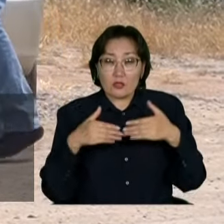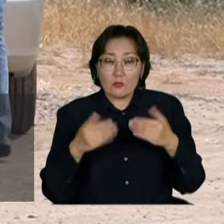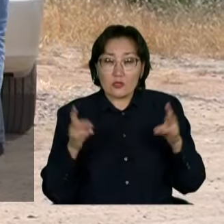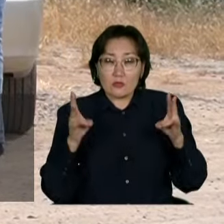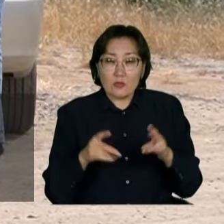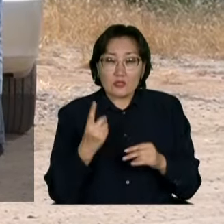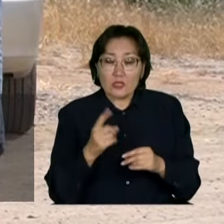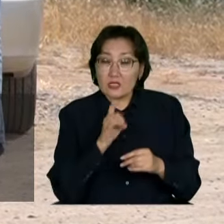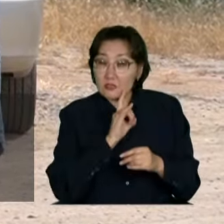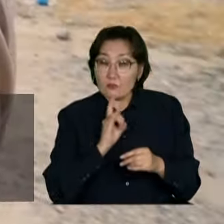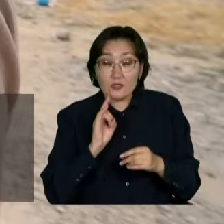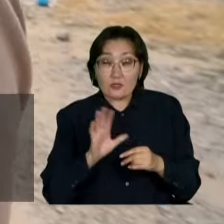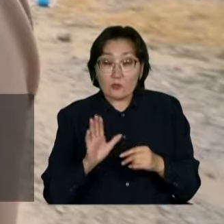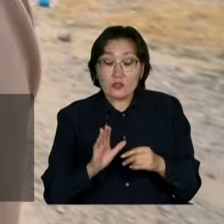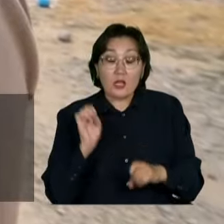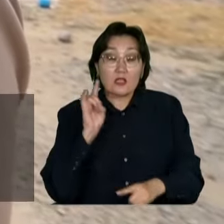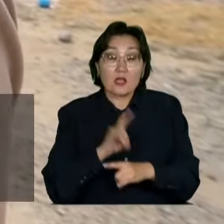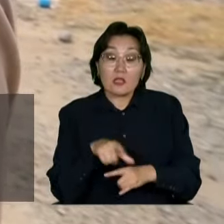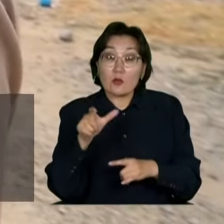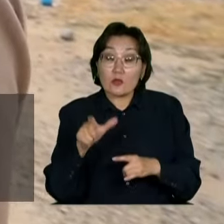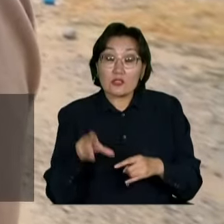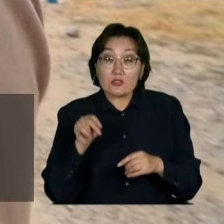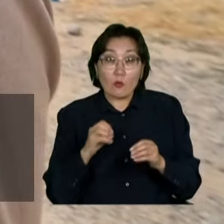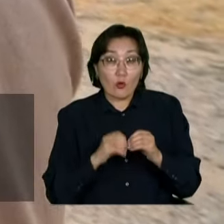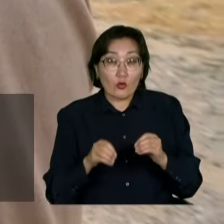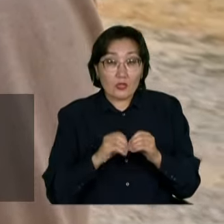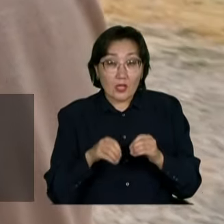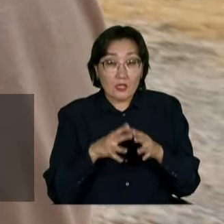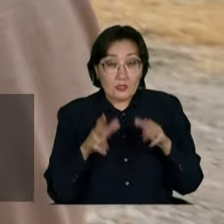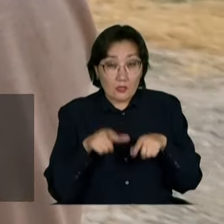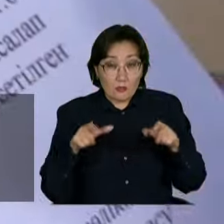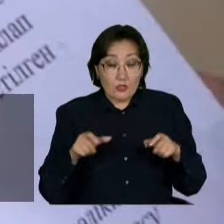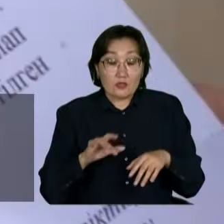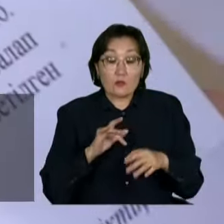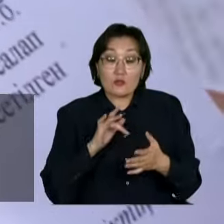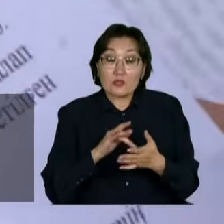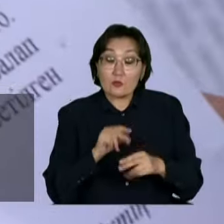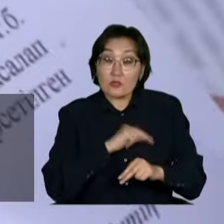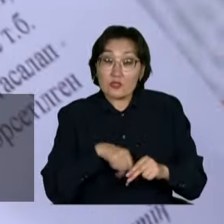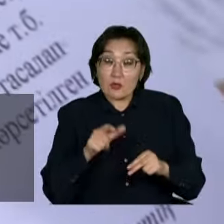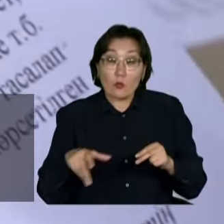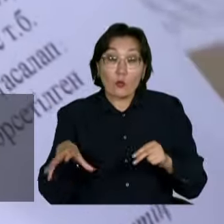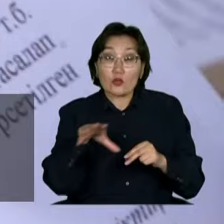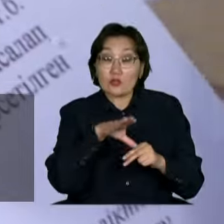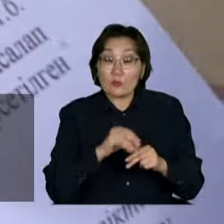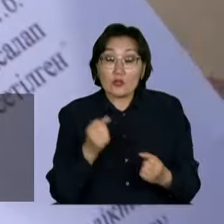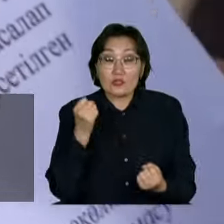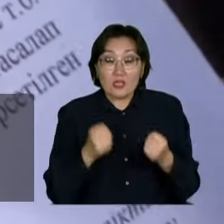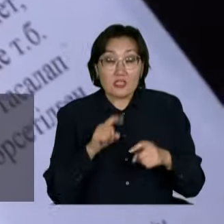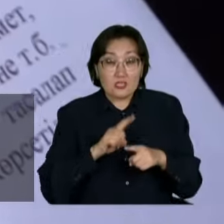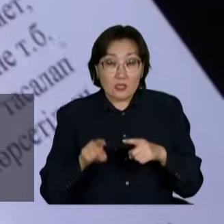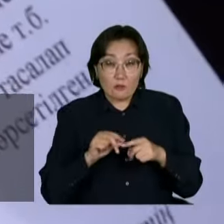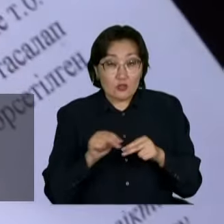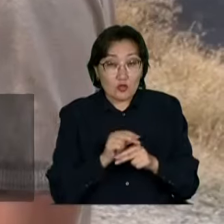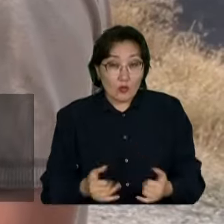шеккен жалғыз меруерт емес, алданғандар саны 10-нан асады. Орталық қызметкерлері сол 10 адамның бәрінен көлікті тездетіп